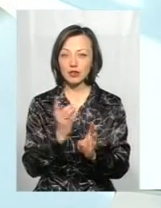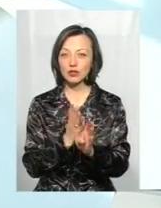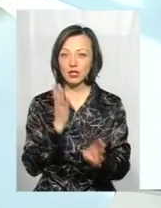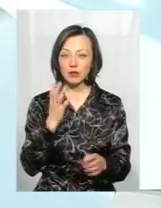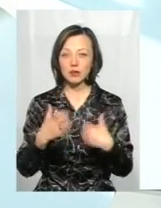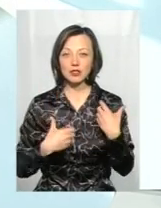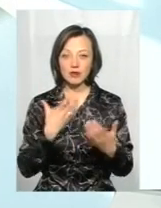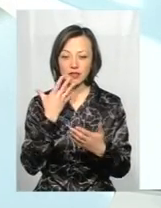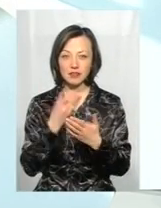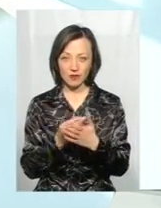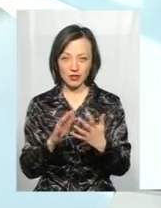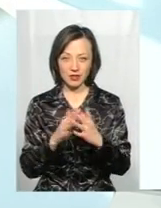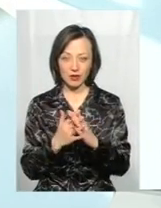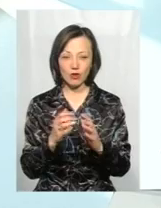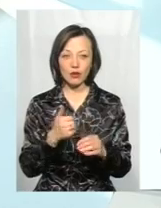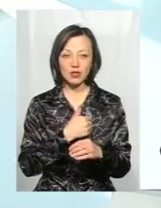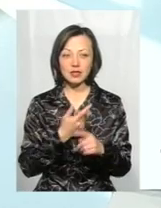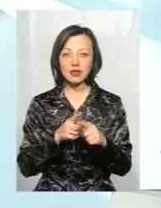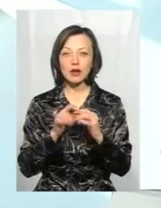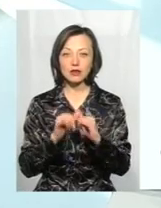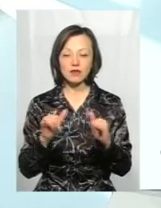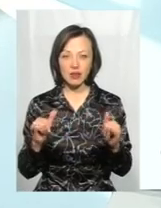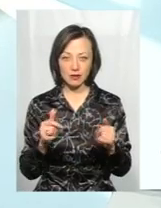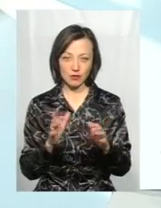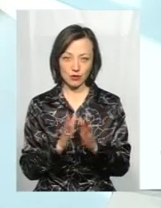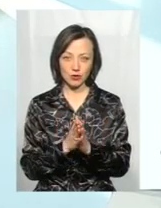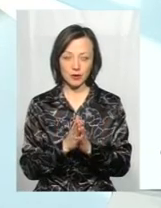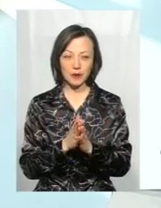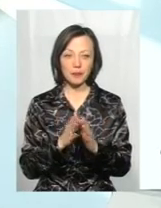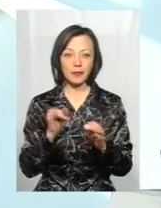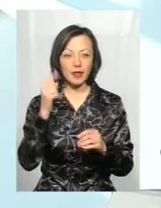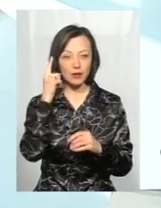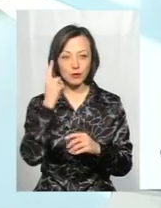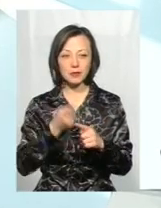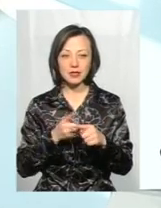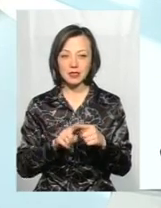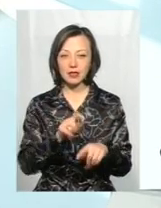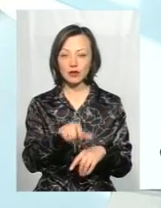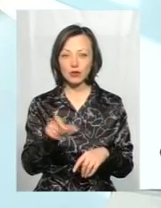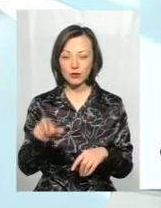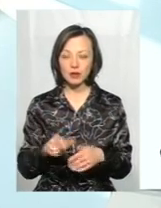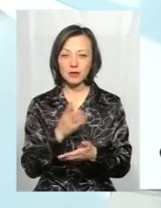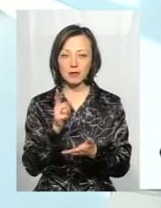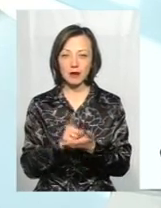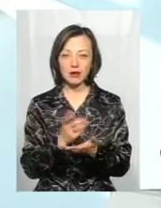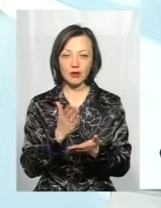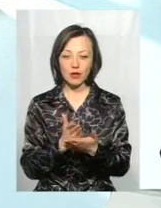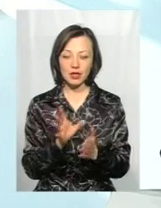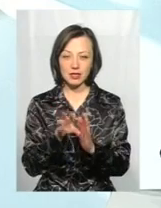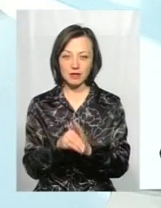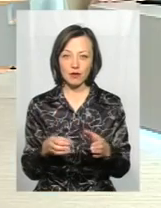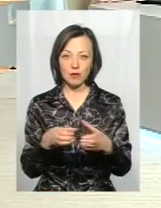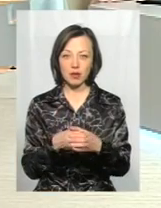буде переживати цей населений пункт. Де хотіть, щоб той населений пункт розвивався всього-навсього. І я думаю, іменно ці люди мають знаходитися в громаді.